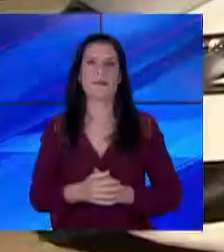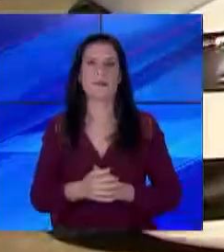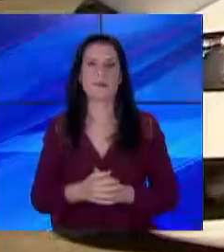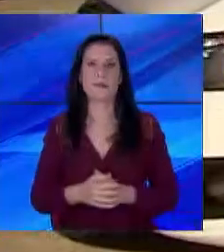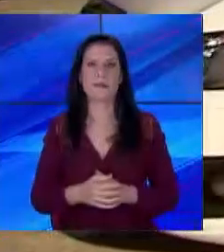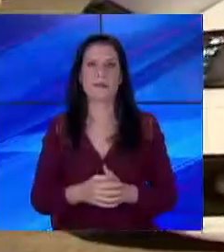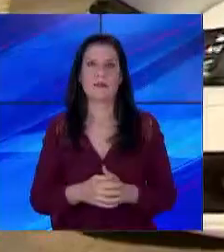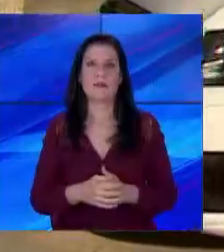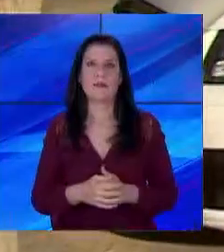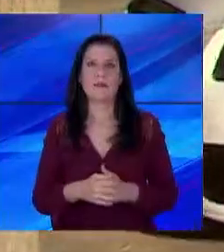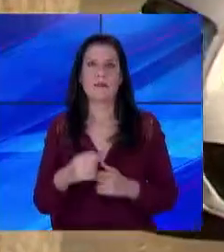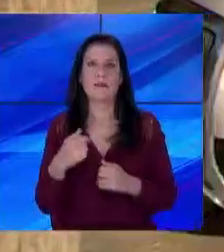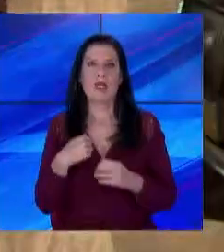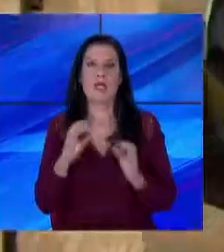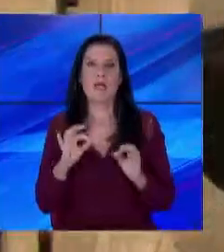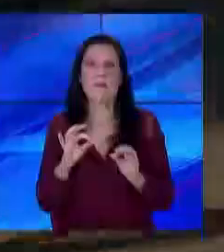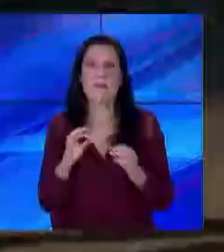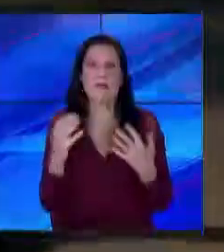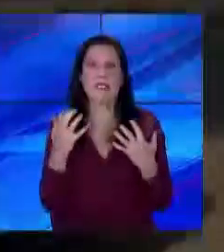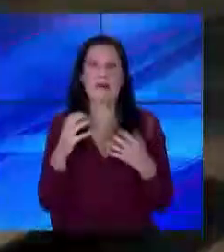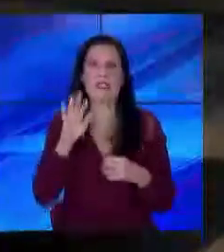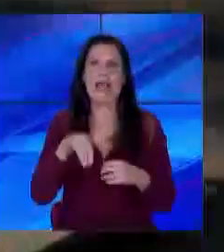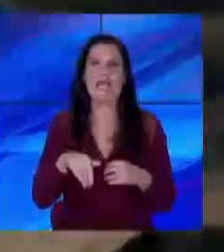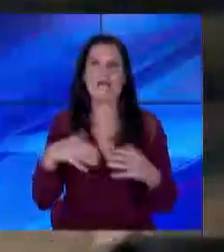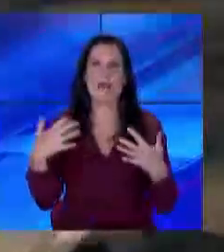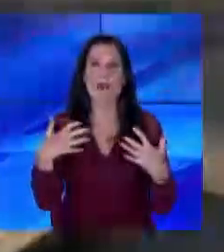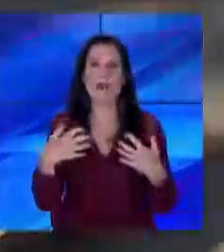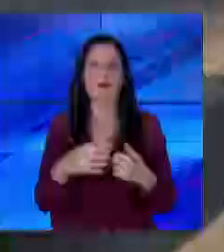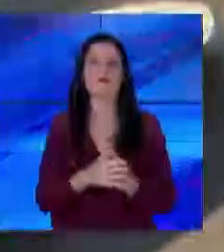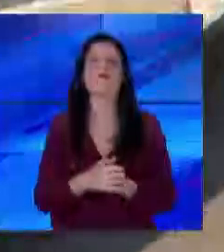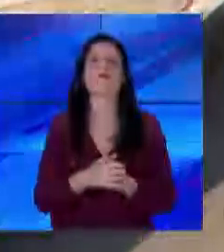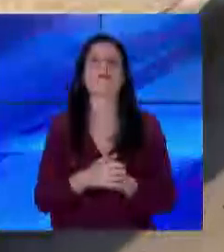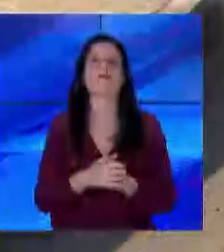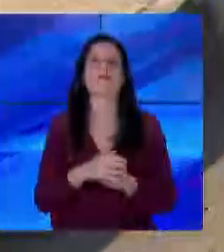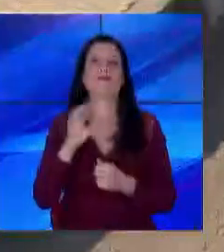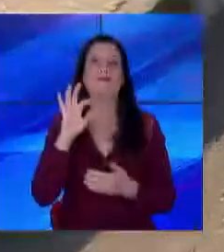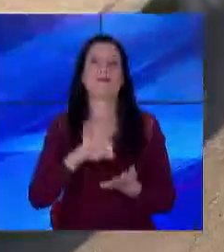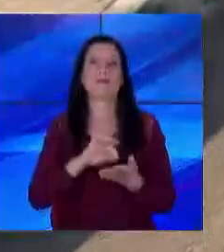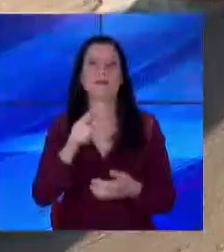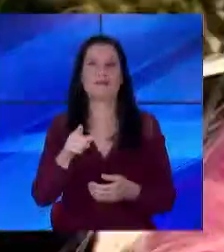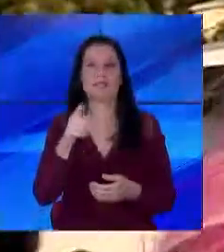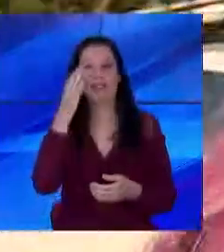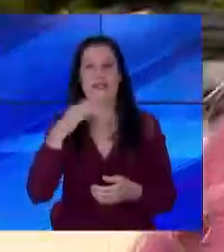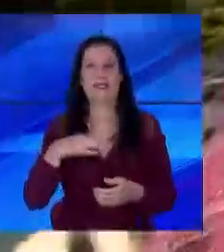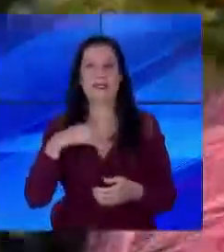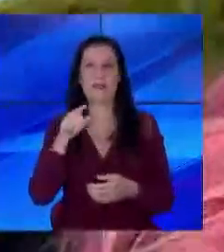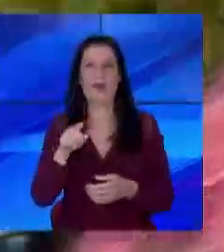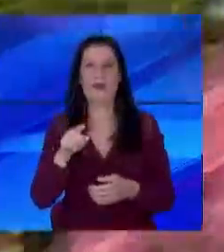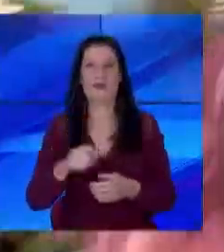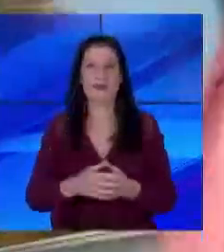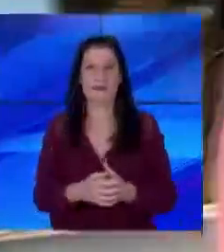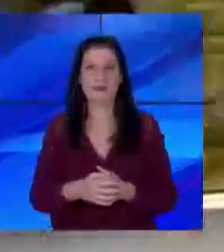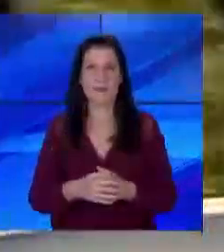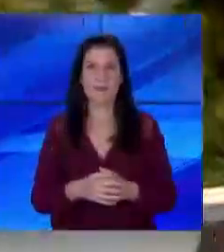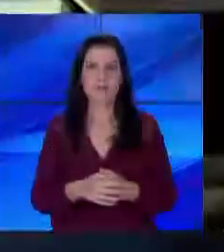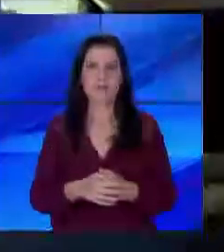אני בלחץ אפילו רק לעשות את ההדמיה של זה. הנה, שימו לב, זו הניתוק.